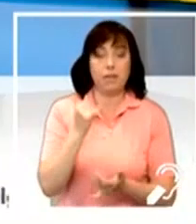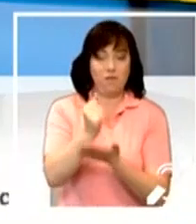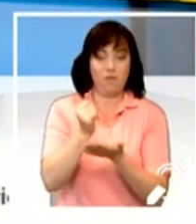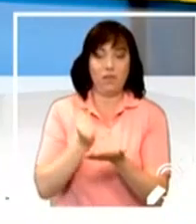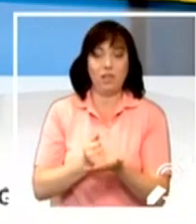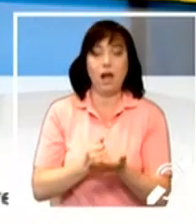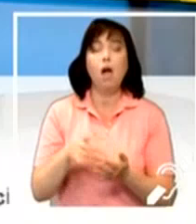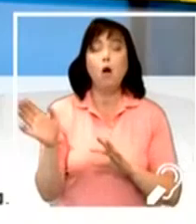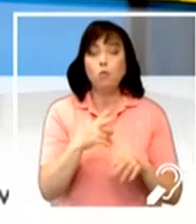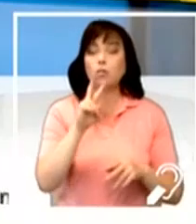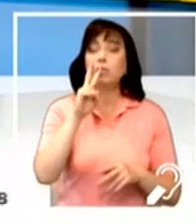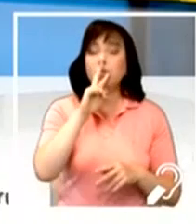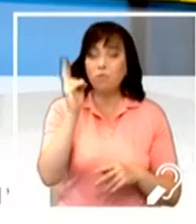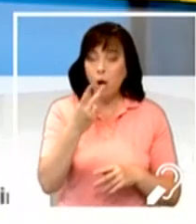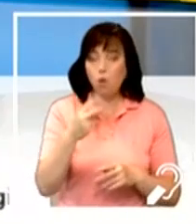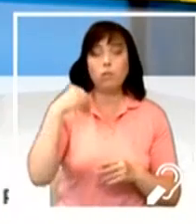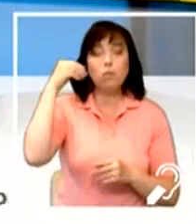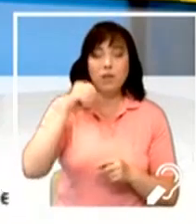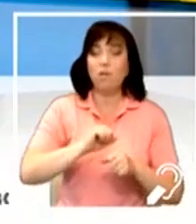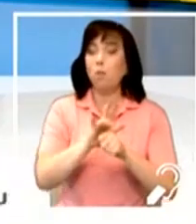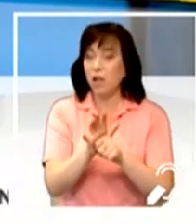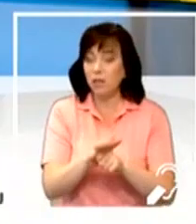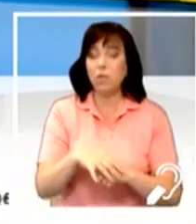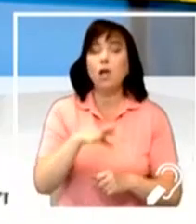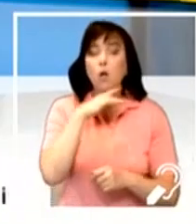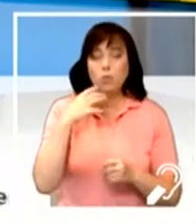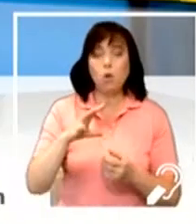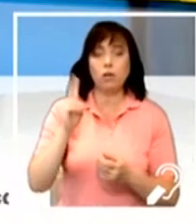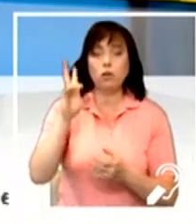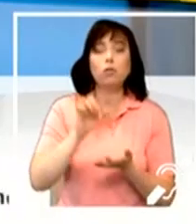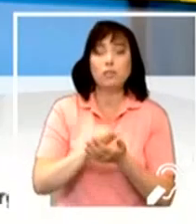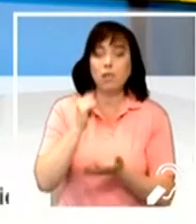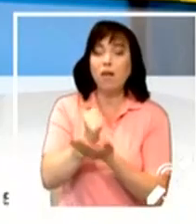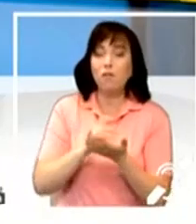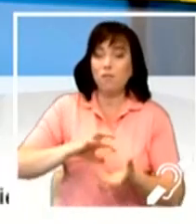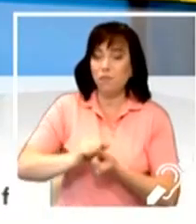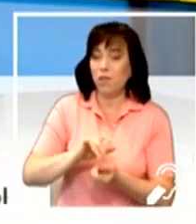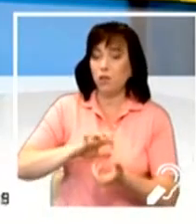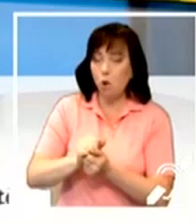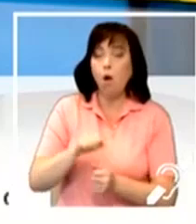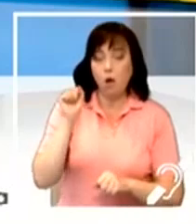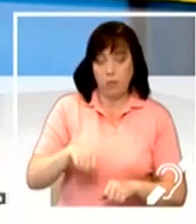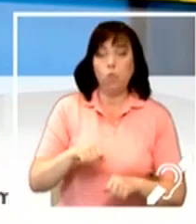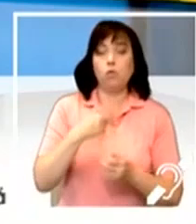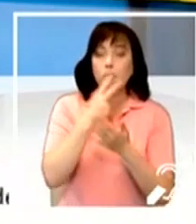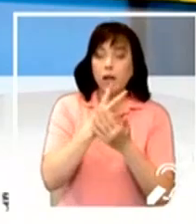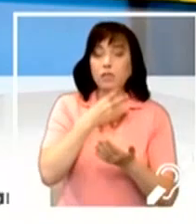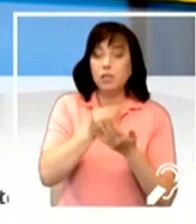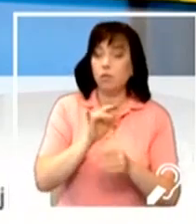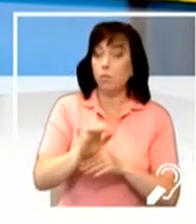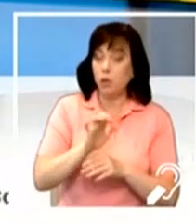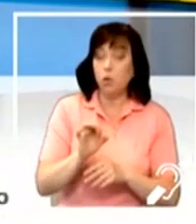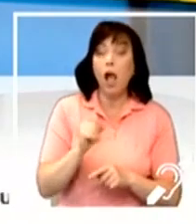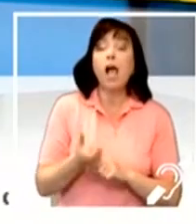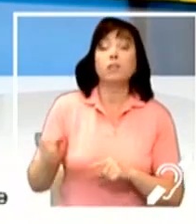Vinului. După 2 ani de pauză din cauza pandemiei, 10 de viticultori au din nou ocazia să-și prezinte produsele, mai ales că